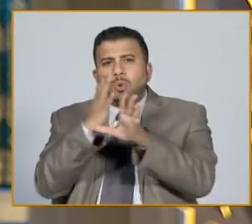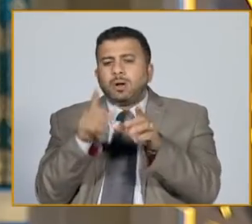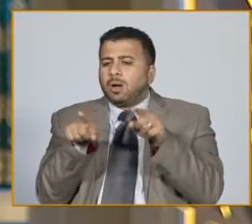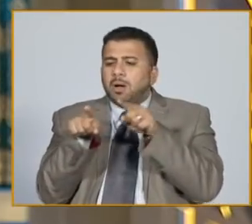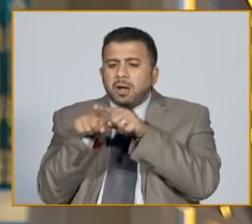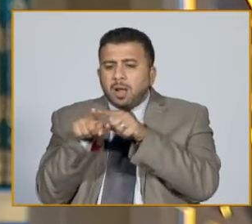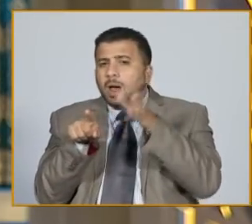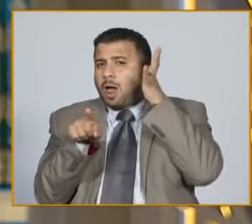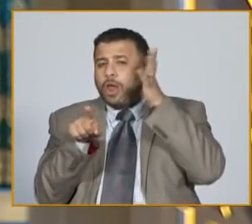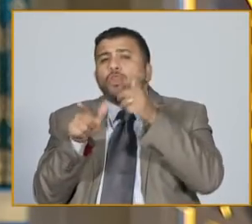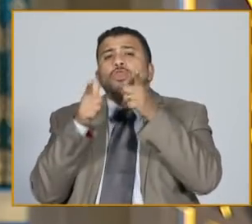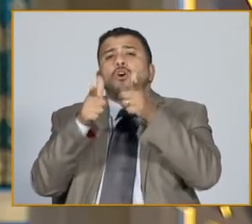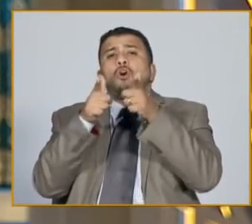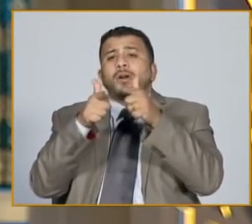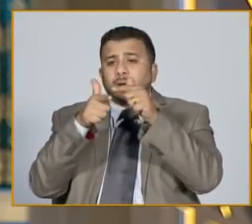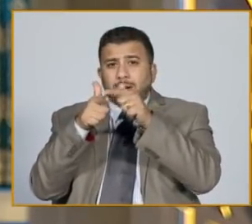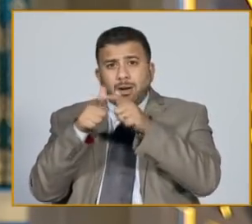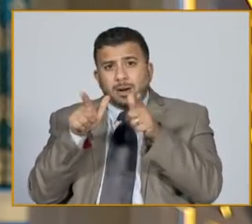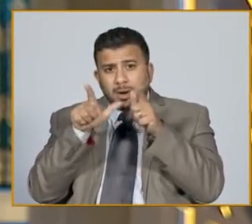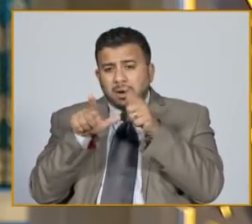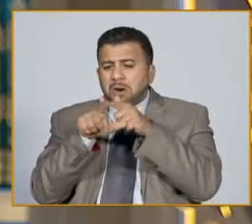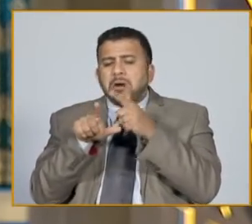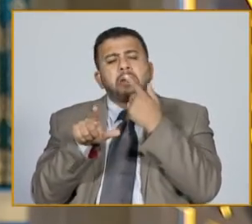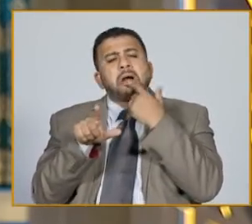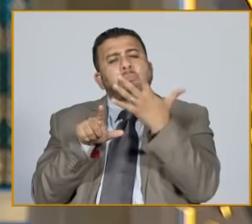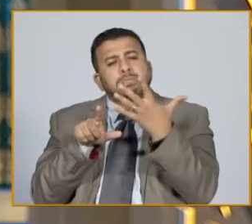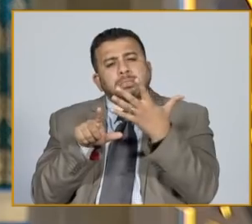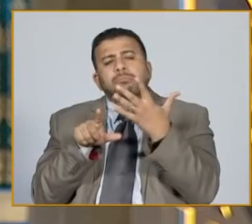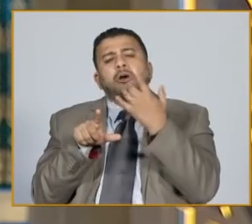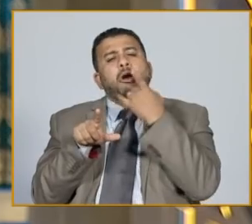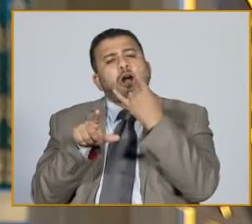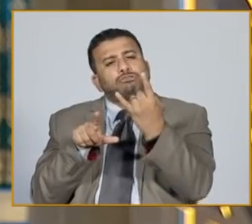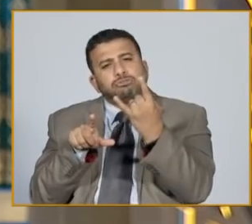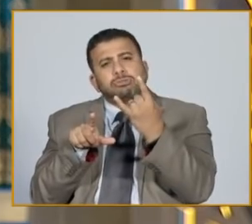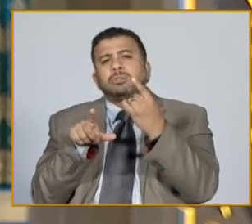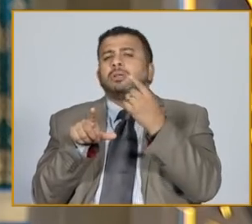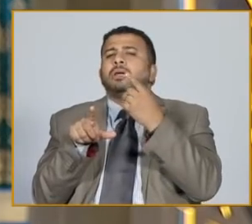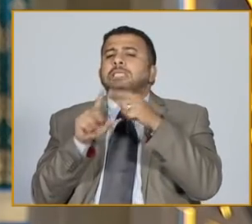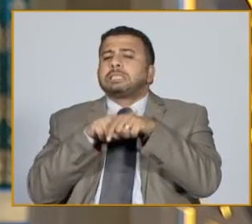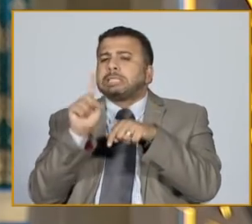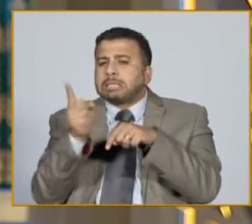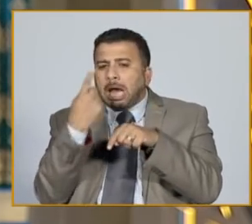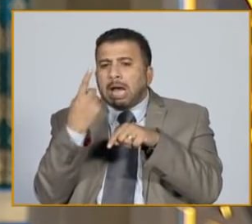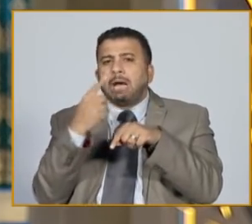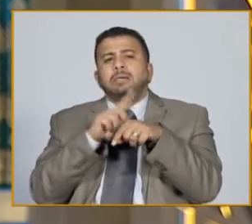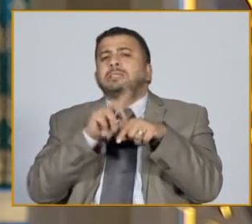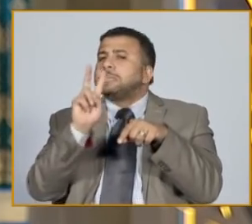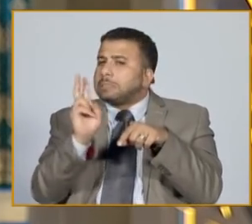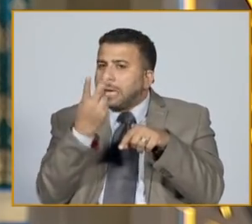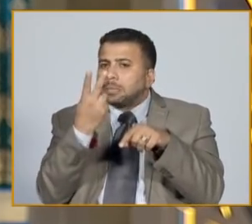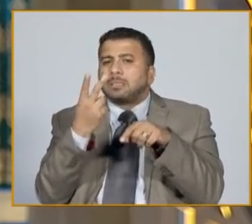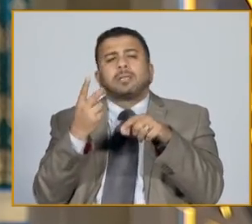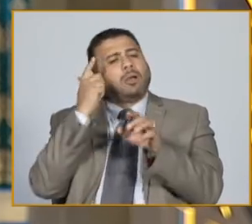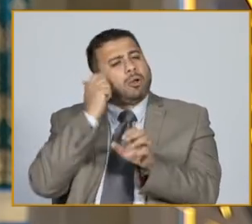بعد الأذان بخمس دقائق، بعشر دقائق، بساعة، بساعتين، بثلاثة، بثلاثة ونص مثلا، ها كل